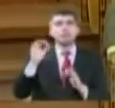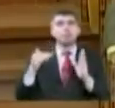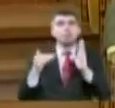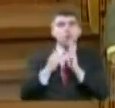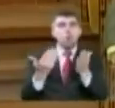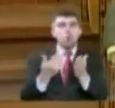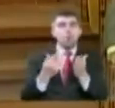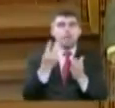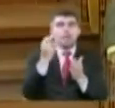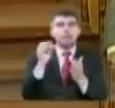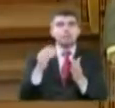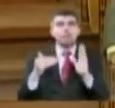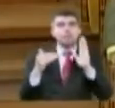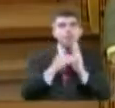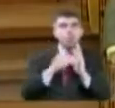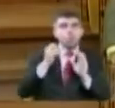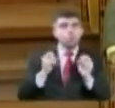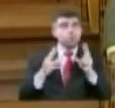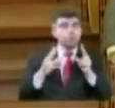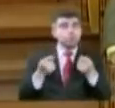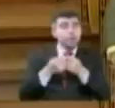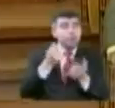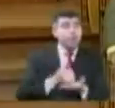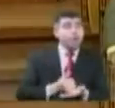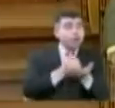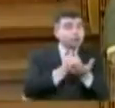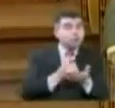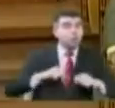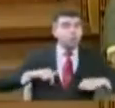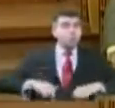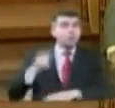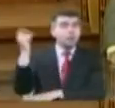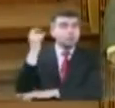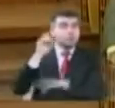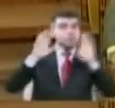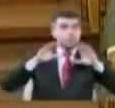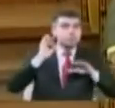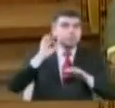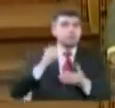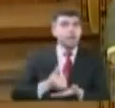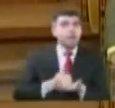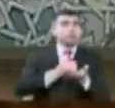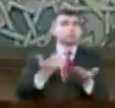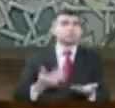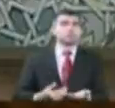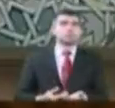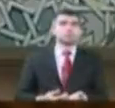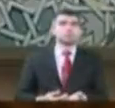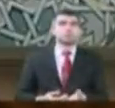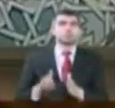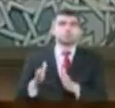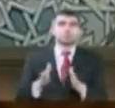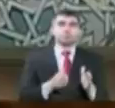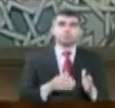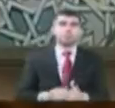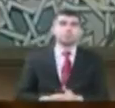مليون. اذا يجب ان يشجع هذا العمل سيد الوزير، لان الوزاره لا يمكن ان تقوم بكل هذه الاعمال. سيد شكرا، انتهى الوقت. هل